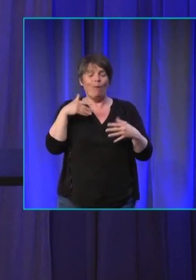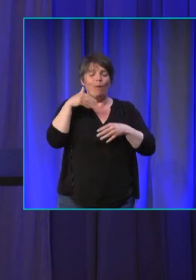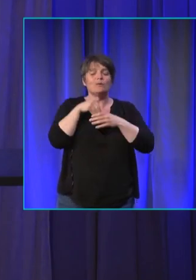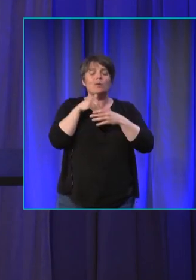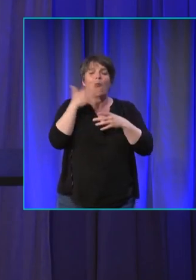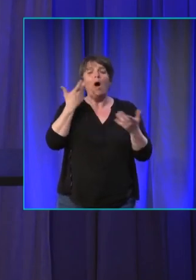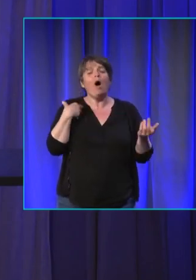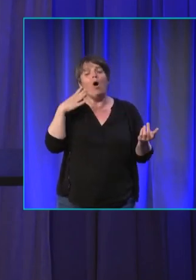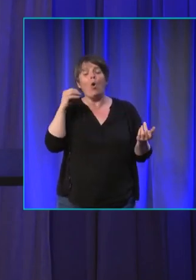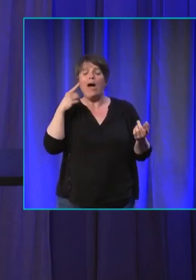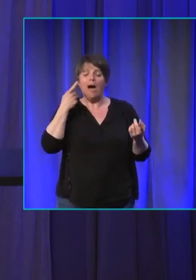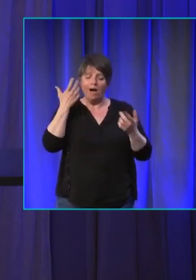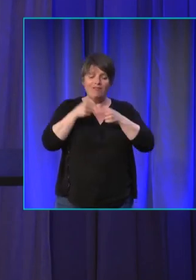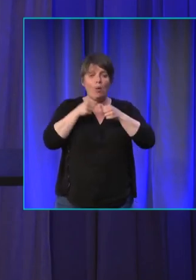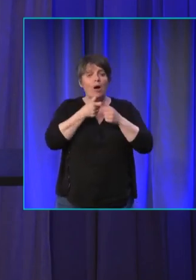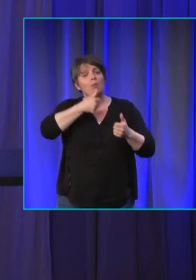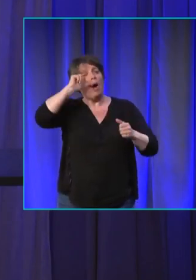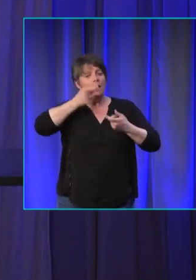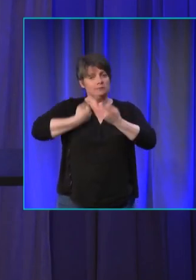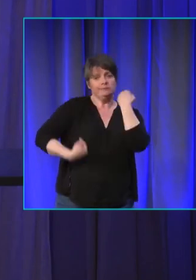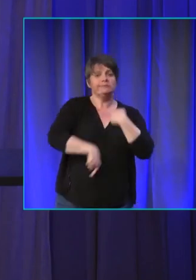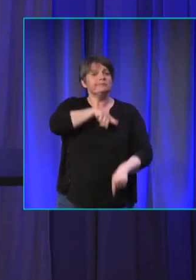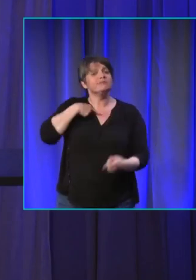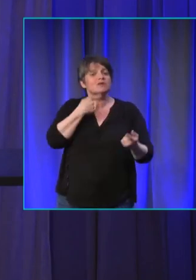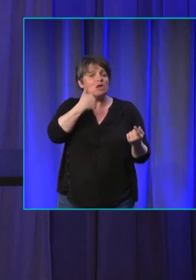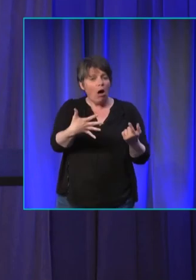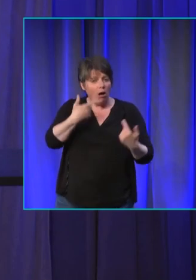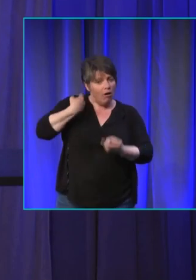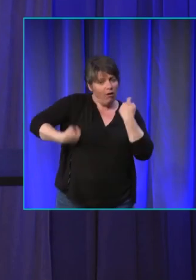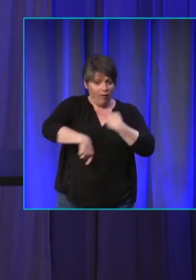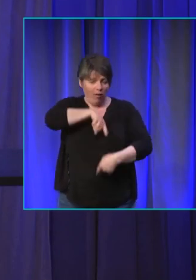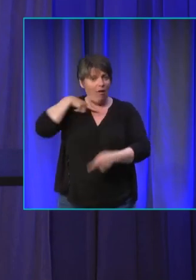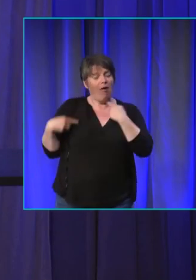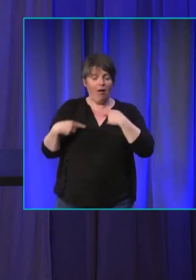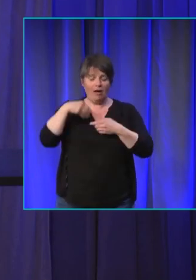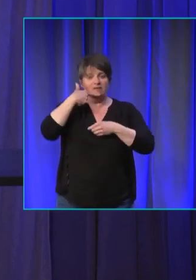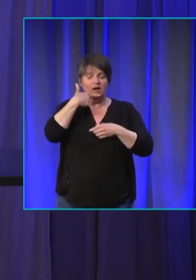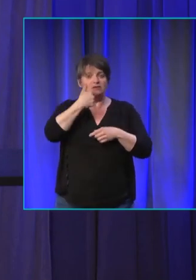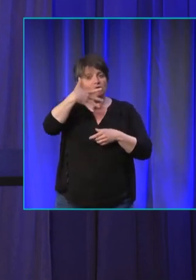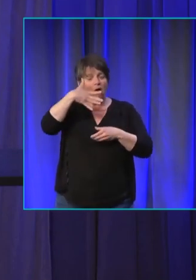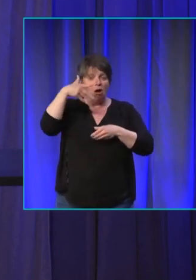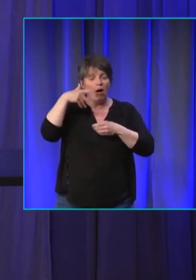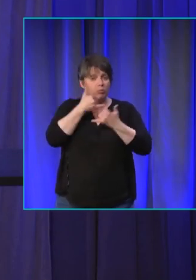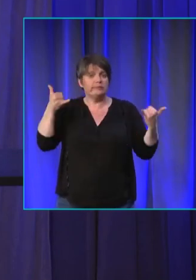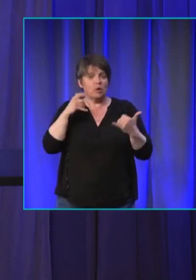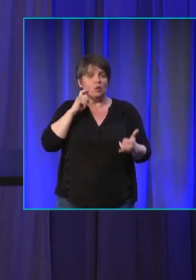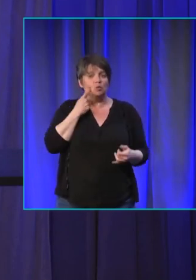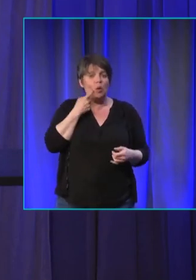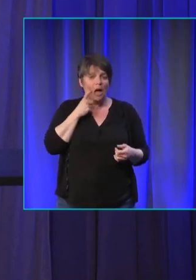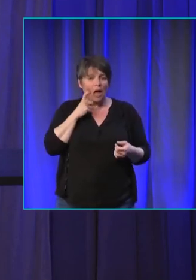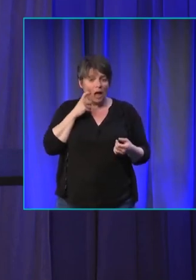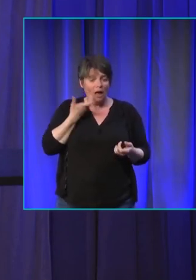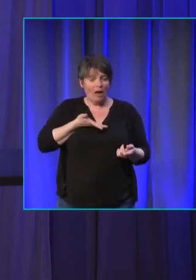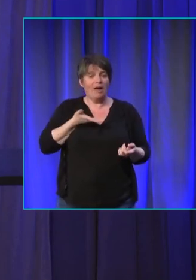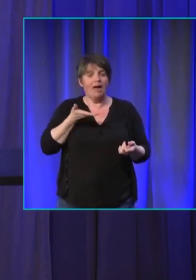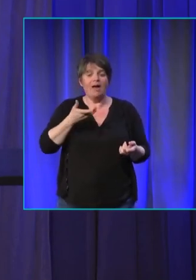qu'est-ce qu'il va faire? Il va aller dans le sang, il va donc rendre le milieu sanguin très riche en sucre. Donc il